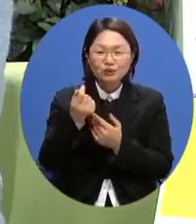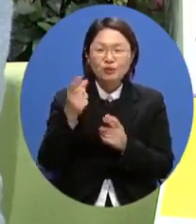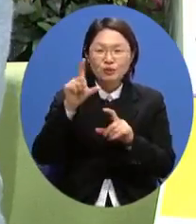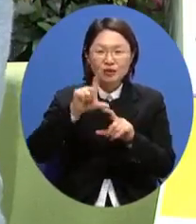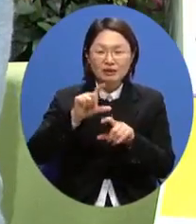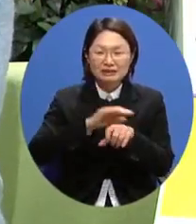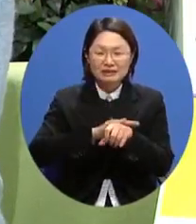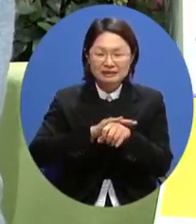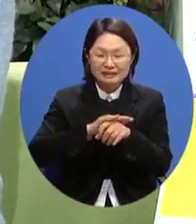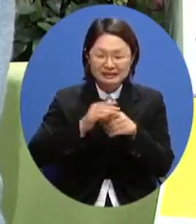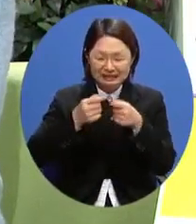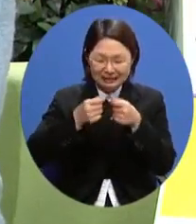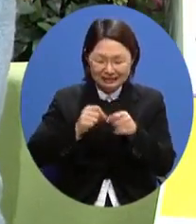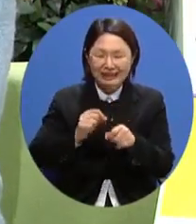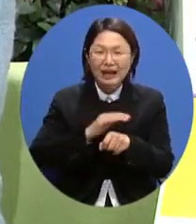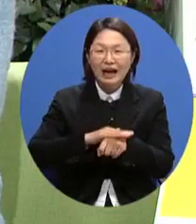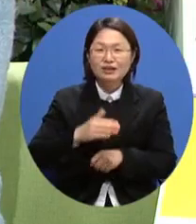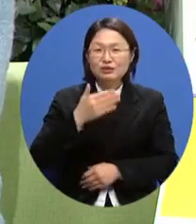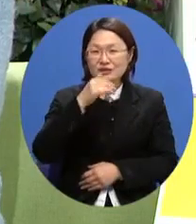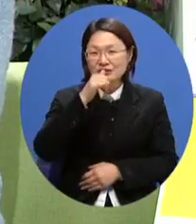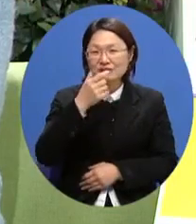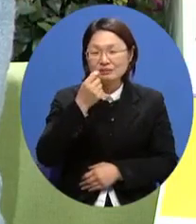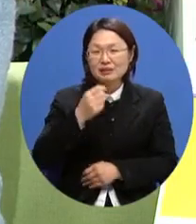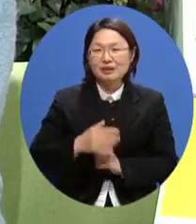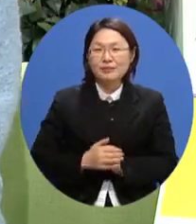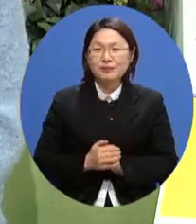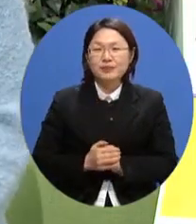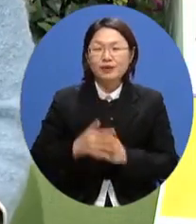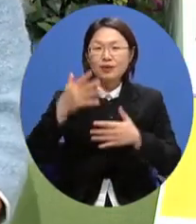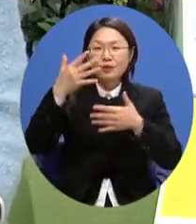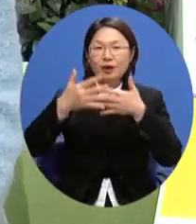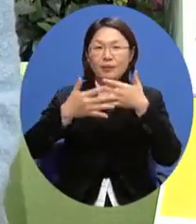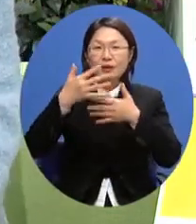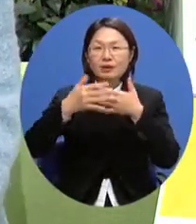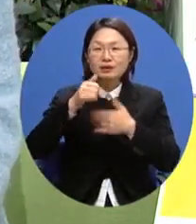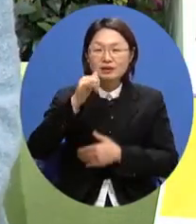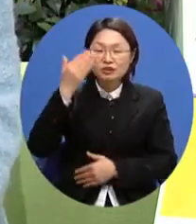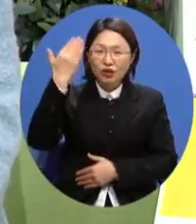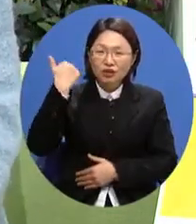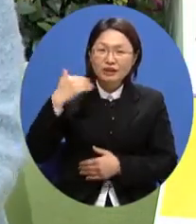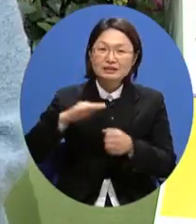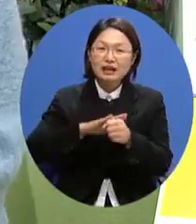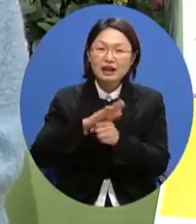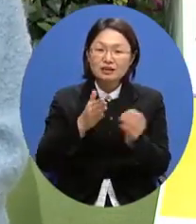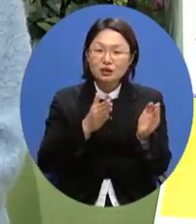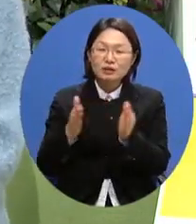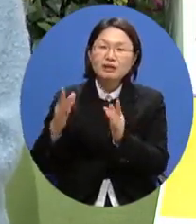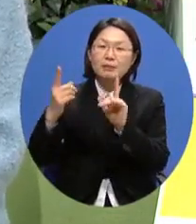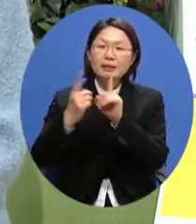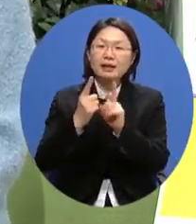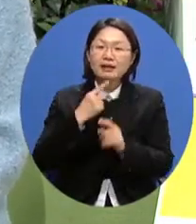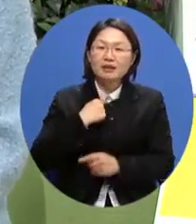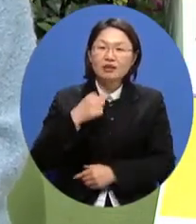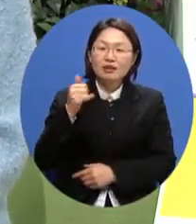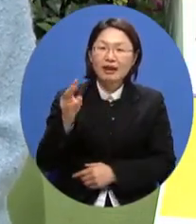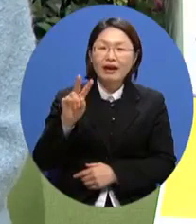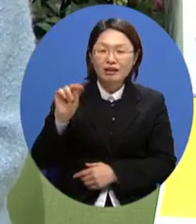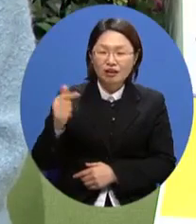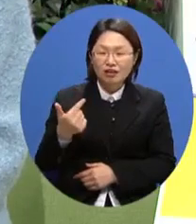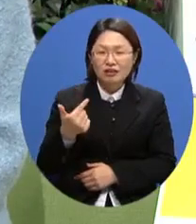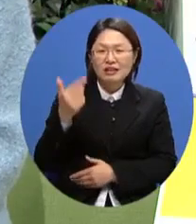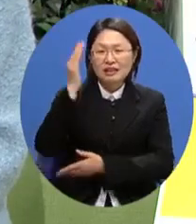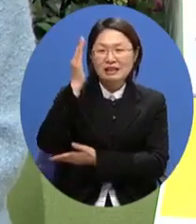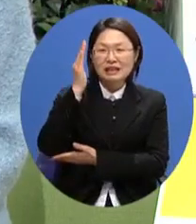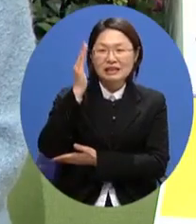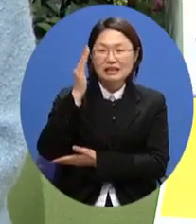있겠죠. 네. 네. 강의에 들어가기 앞서 준비한 화면이 있습니다. 이전에 사랑의 처방전에서 우리 만났던 태연이 이야기가 좀 준비되어